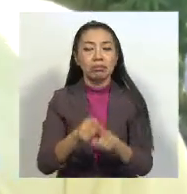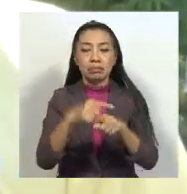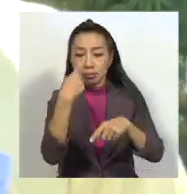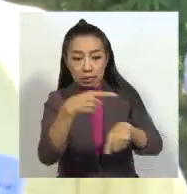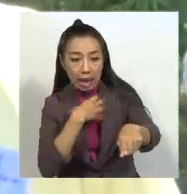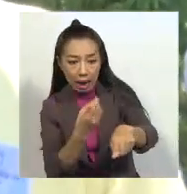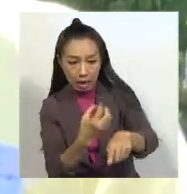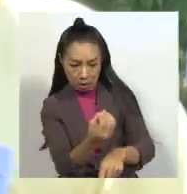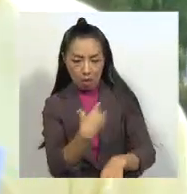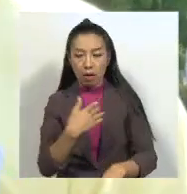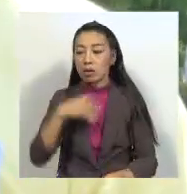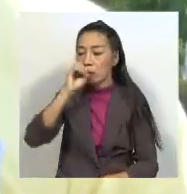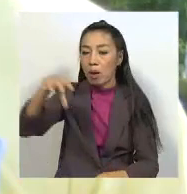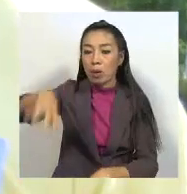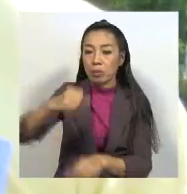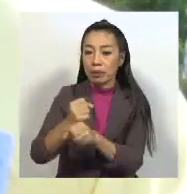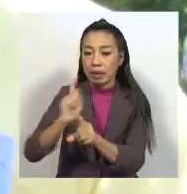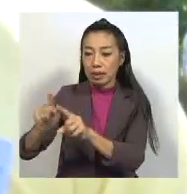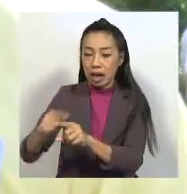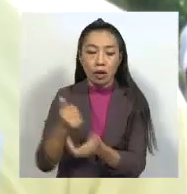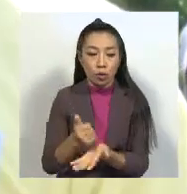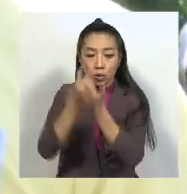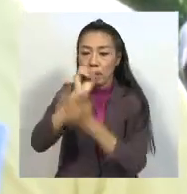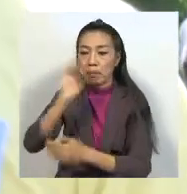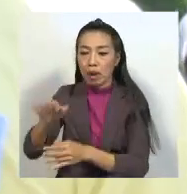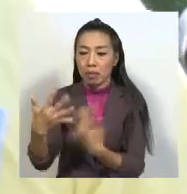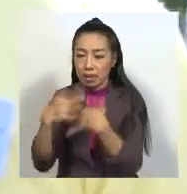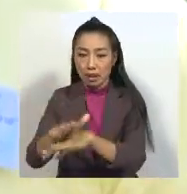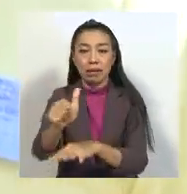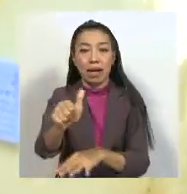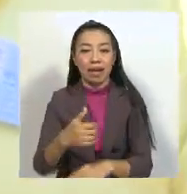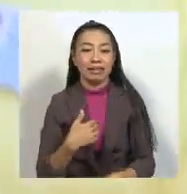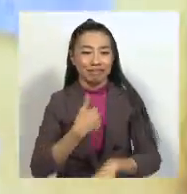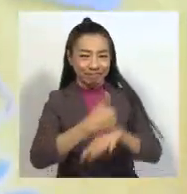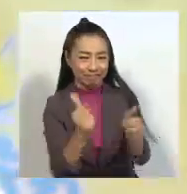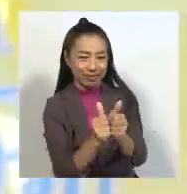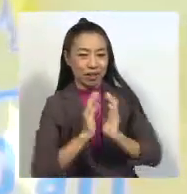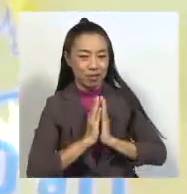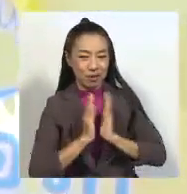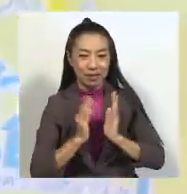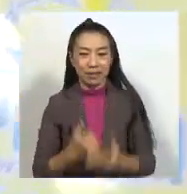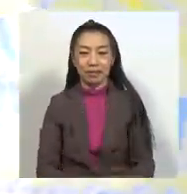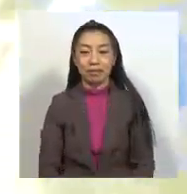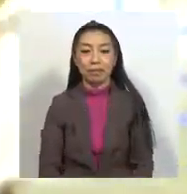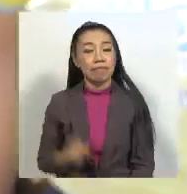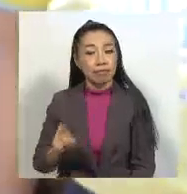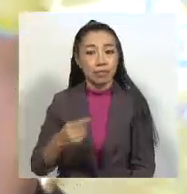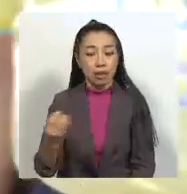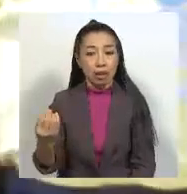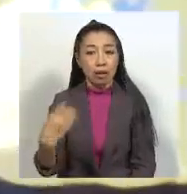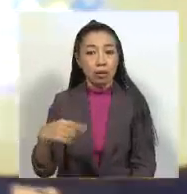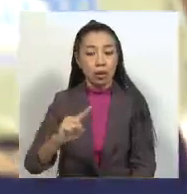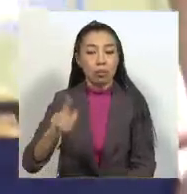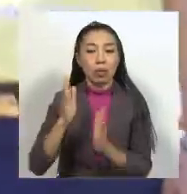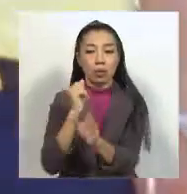ครับเราจะประสานหน่วยข้างเคียงให้ครับช่วยประสานต่อให้ครับ ขอบคุณท่านผู้ช่วยนะครับ ยินดีครับยินดีครับ นี่ก็เป็นหนึ่งเสียงจากทางเ